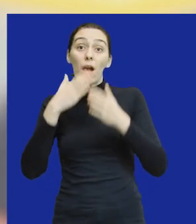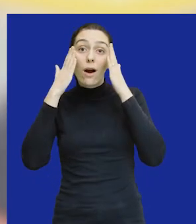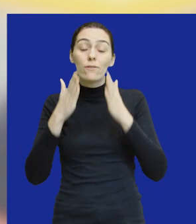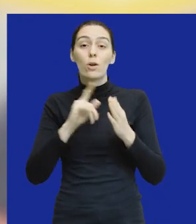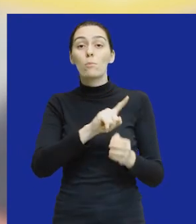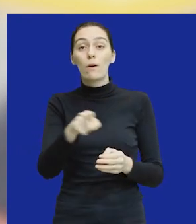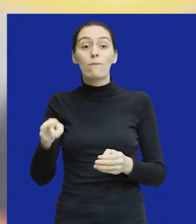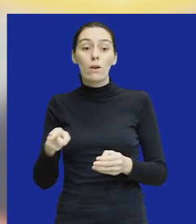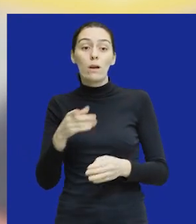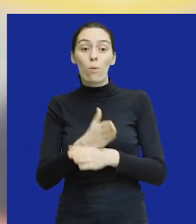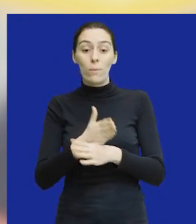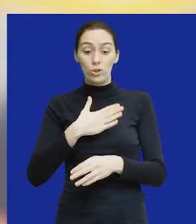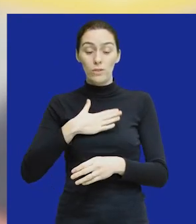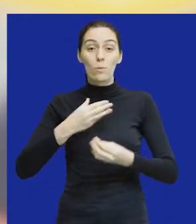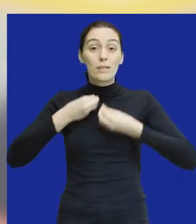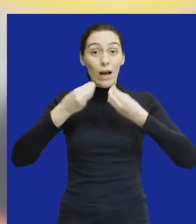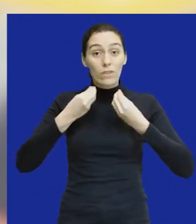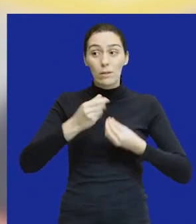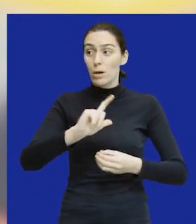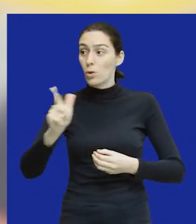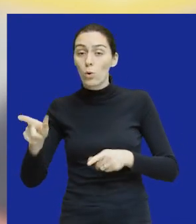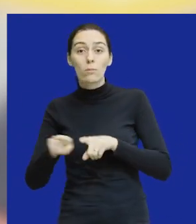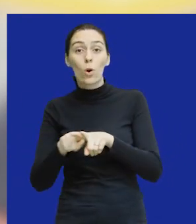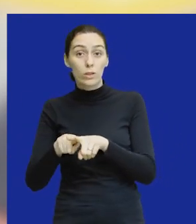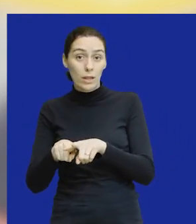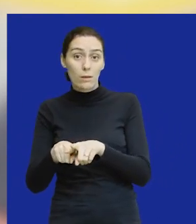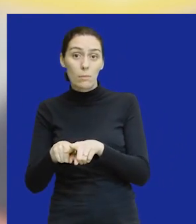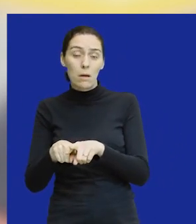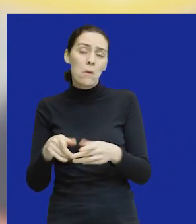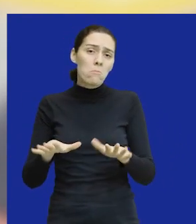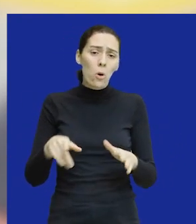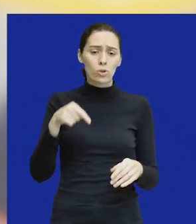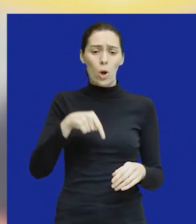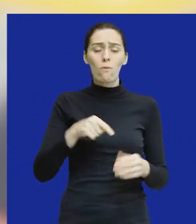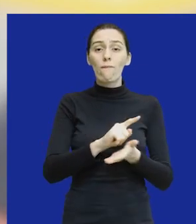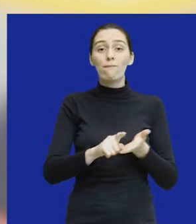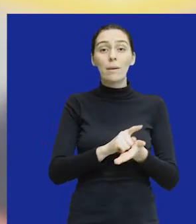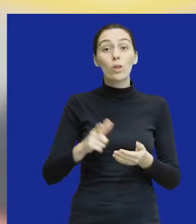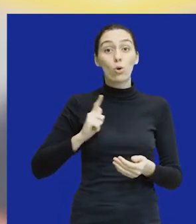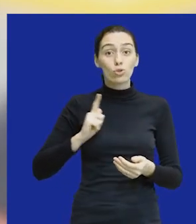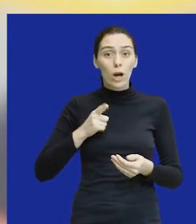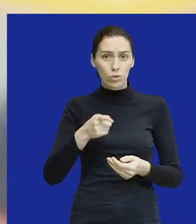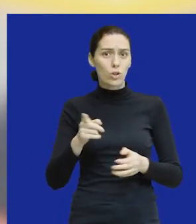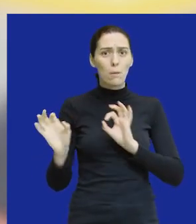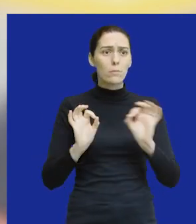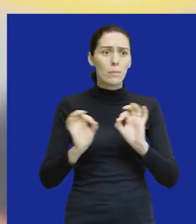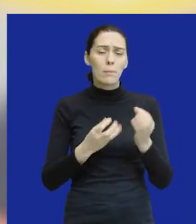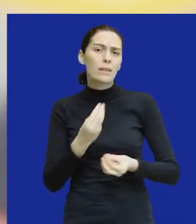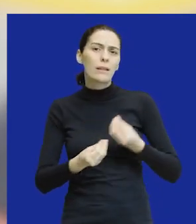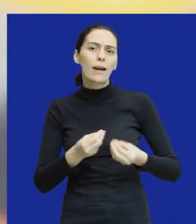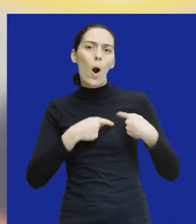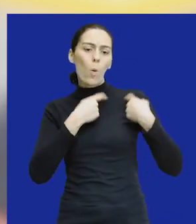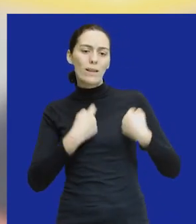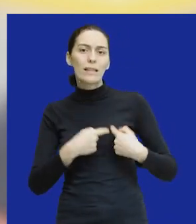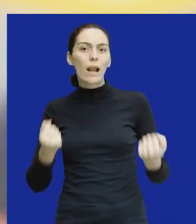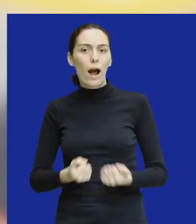i svojim savjetima drugim roditeljima. Možda za ovo vrijeme do Šašća pripremate neku